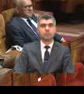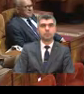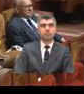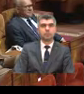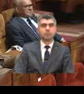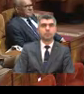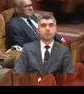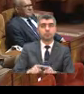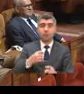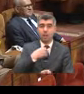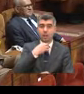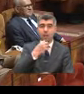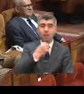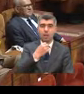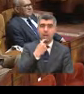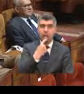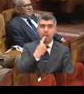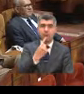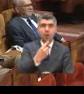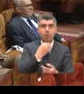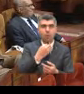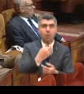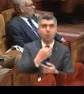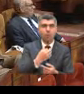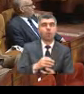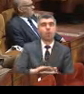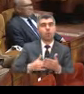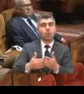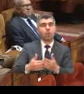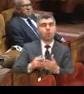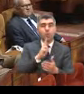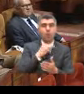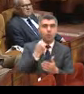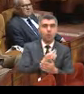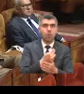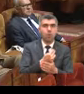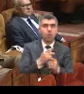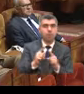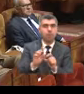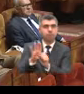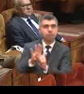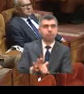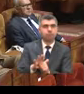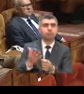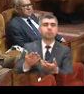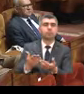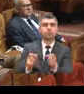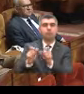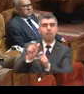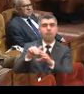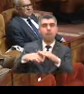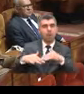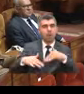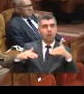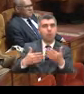الكلمة اللي غادي نقدروا نعبروا بها على هذا الوضع اللي احنا فيه دابا، هو انه الحكومة تستهزئ من البرلمان